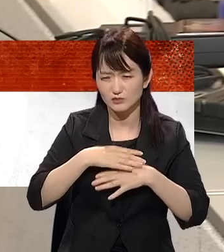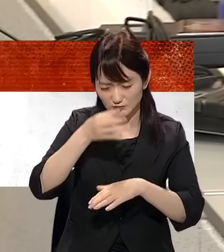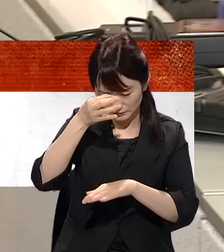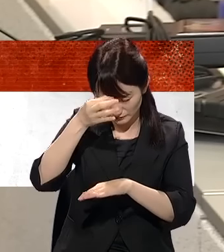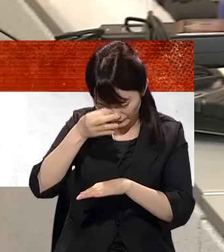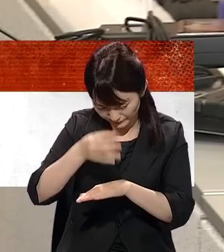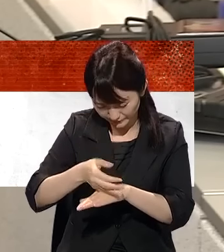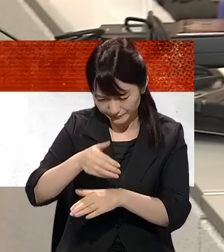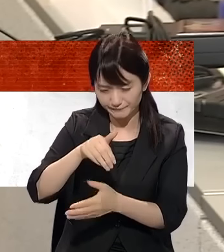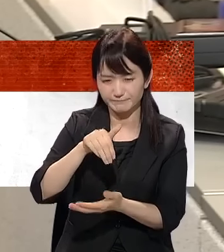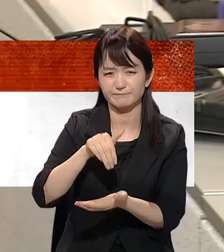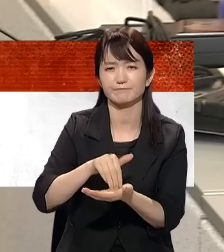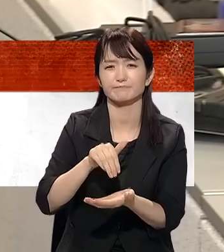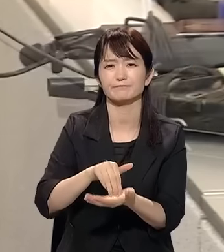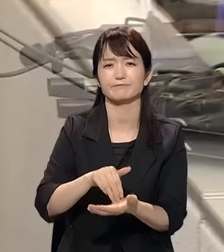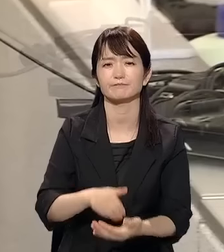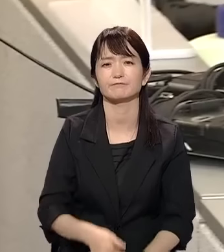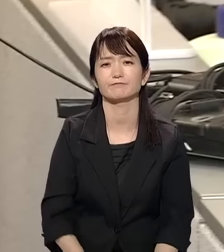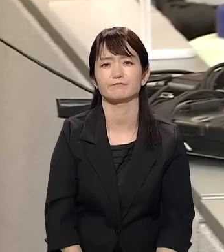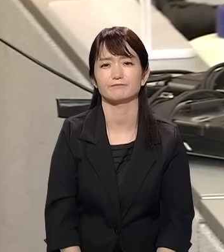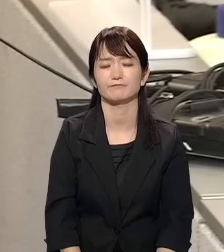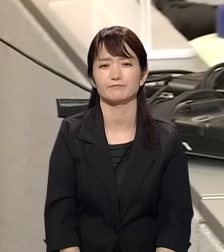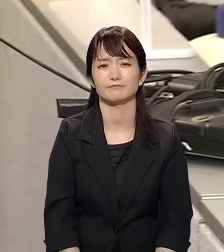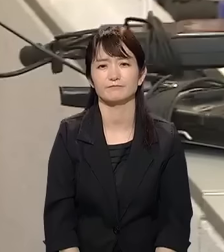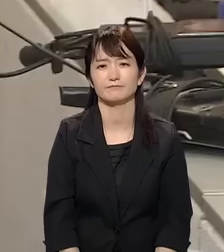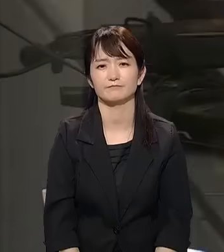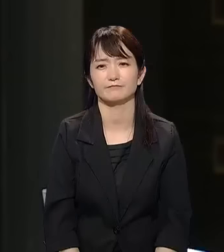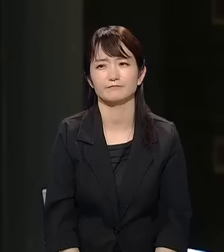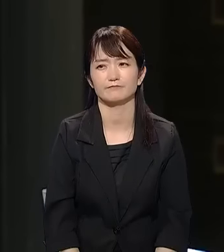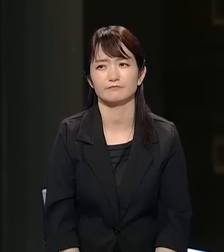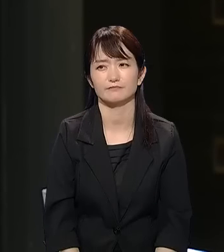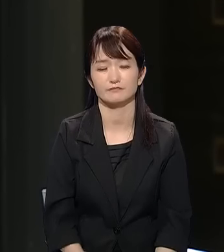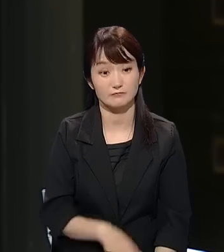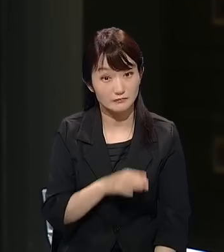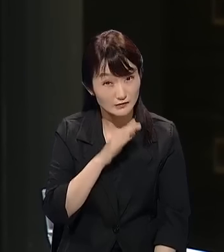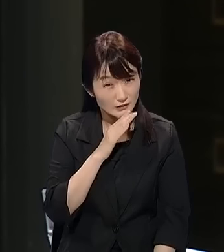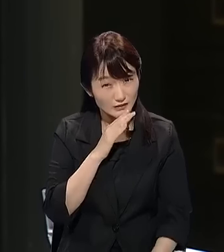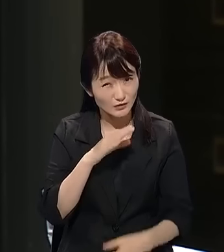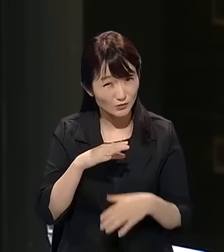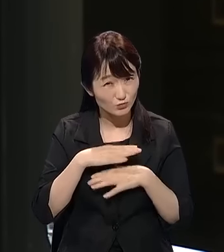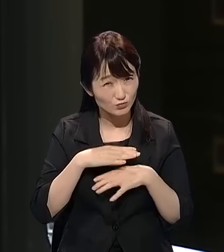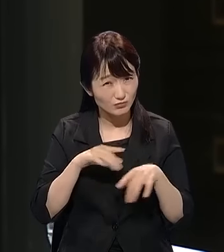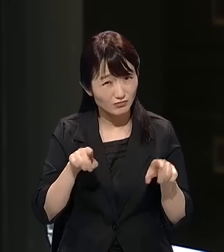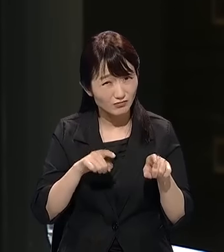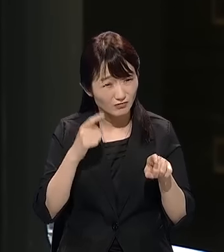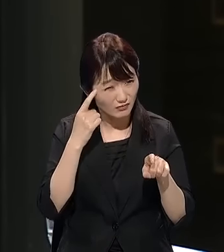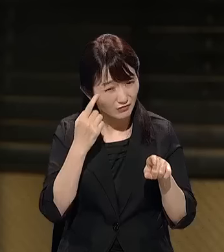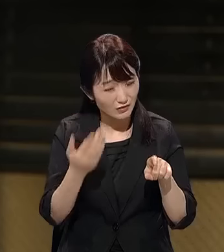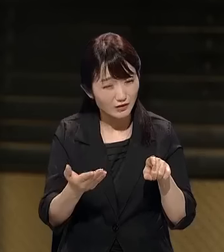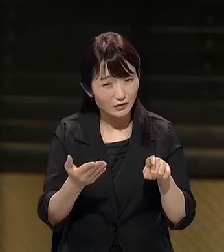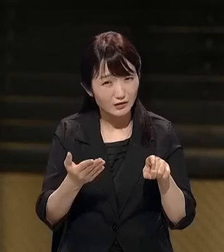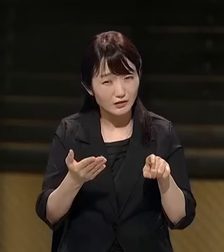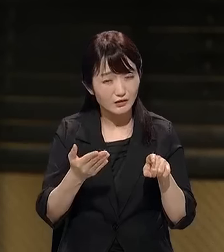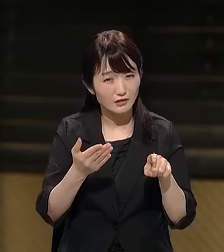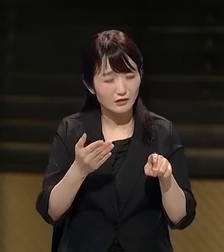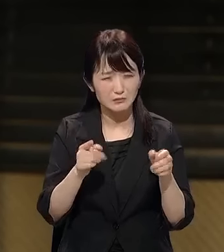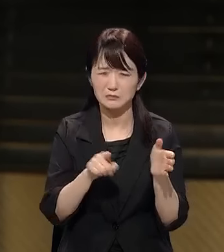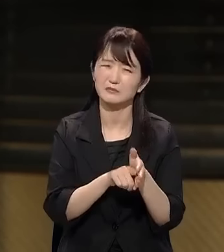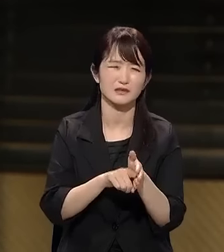죄송하고 구해 되고 과연 진짜 무서웠을까요 글쎄요 저 말을 그대로 믿기가